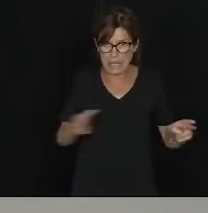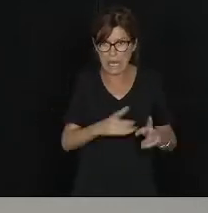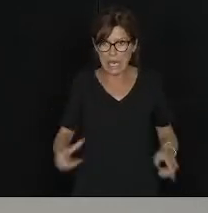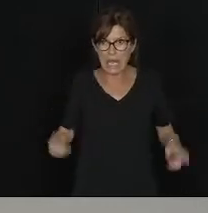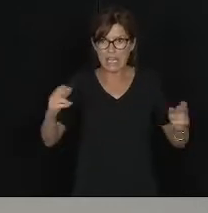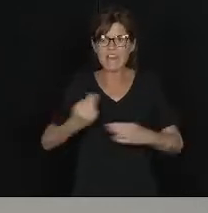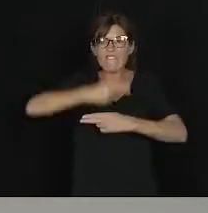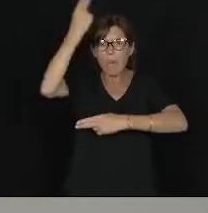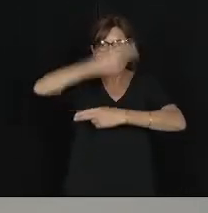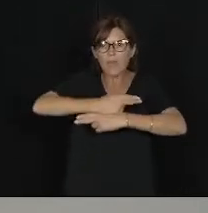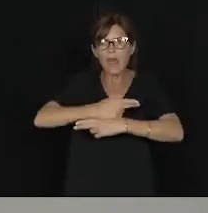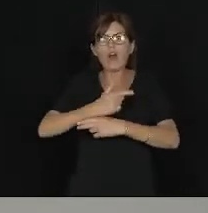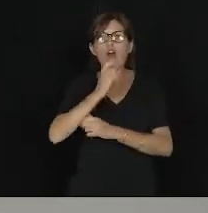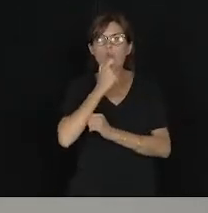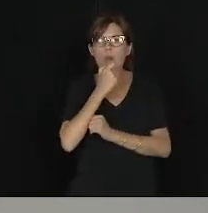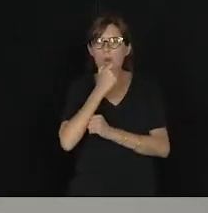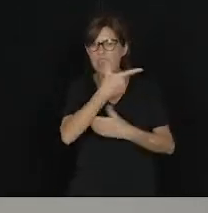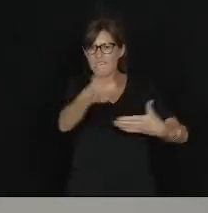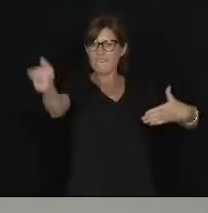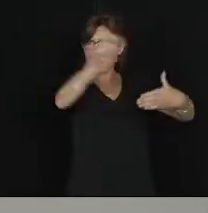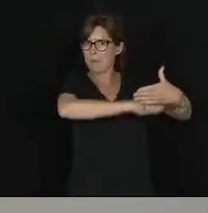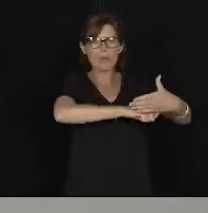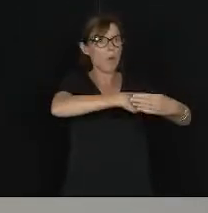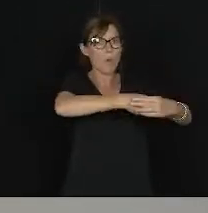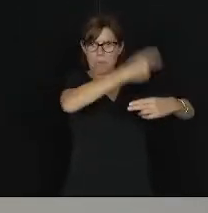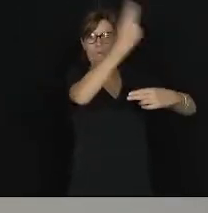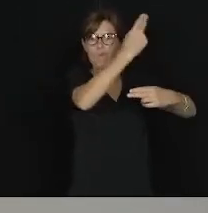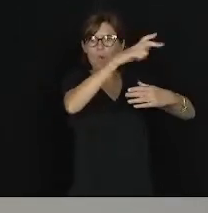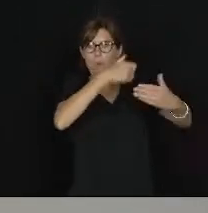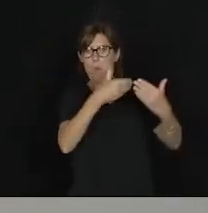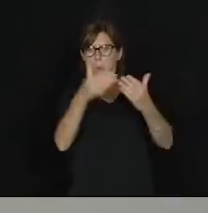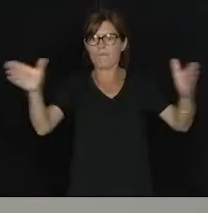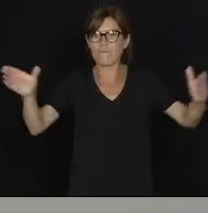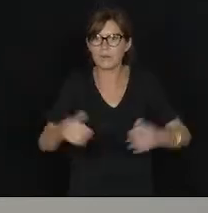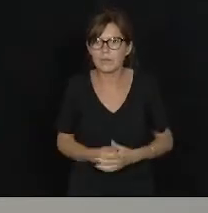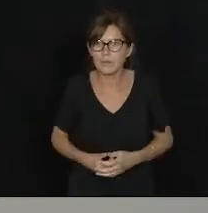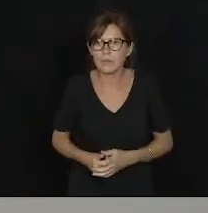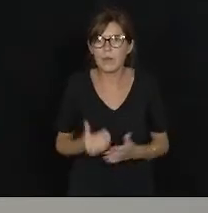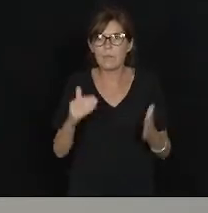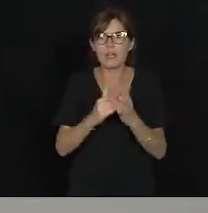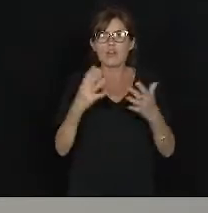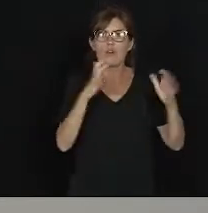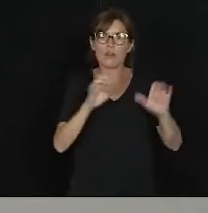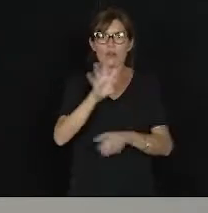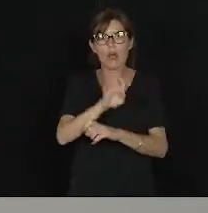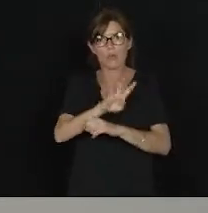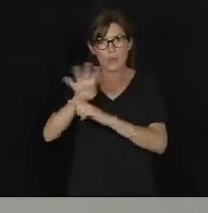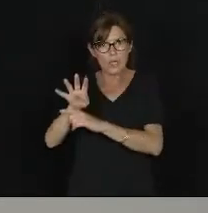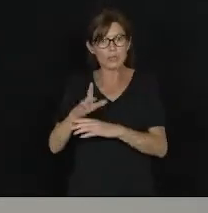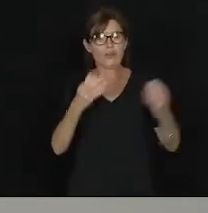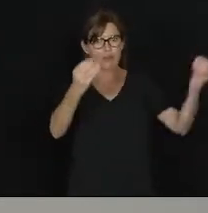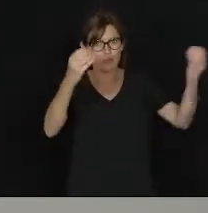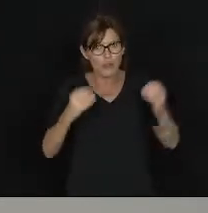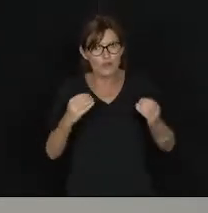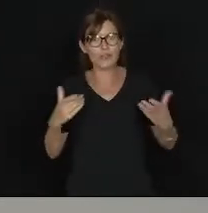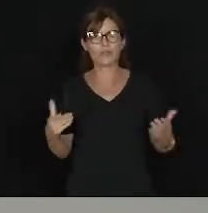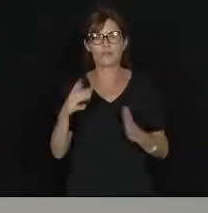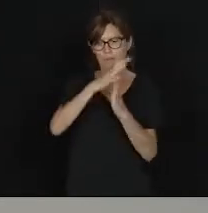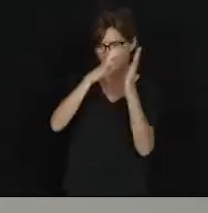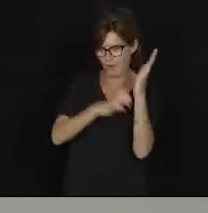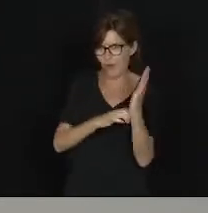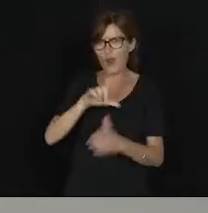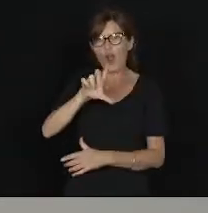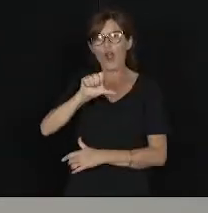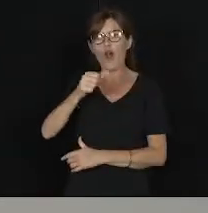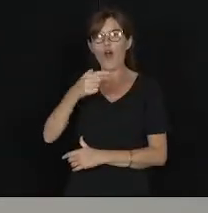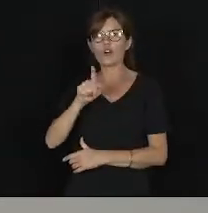éducatives très fermées en Grande-Bretagne s'en trouvent, hein, avec l'Education Act de 1944, qui inspirera en partie le plan Langevin-Wallon,